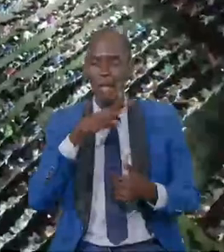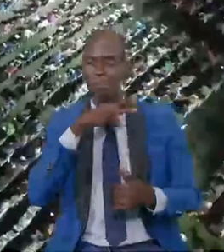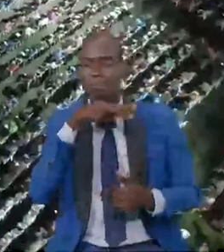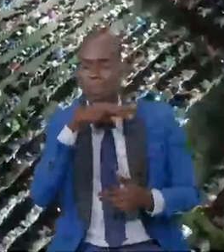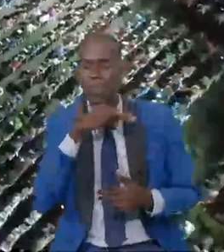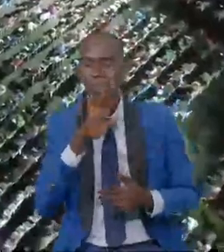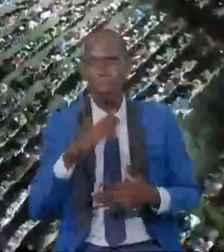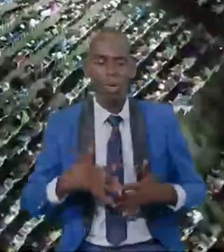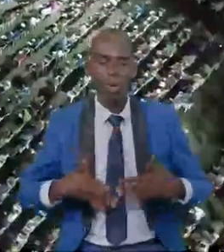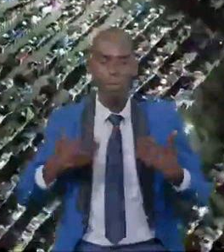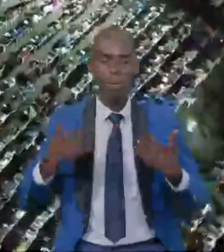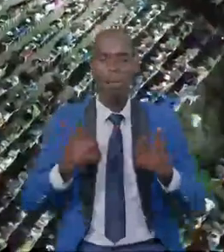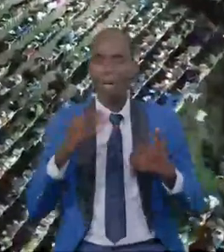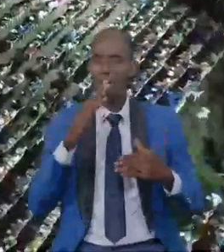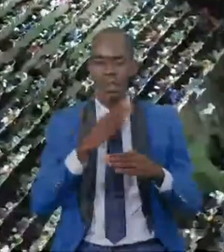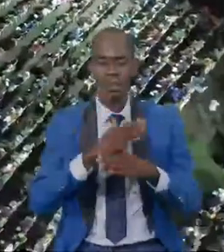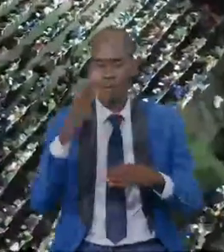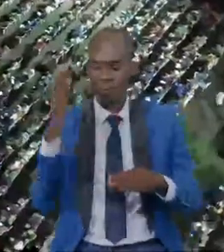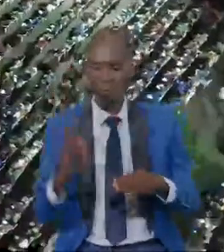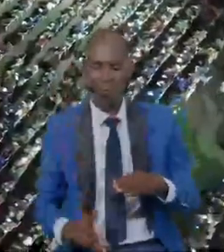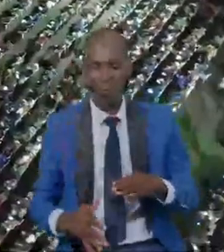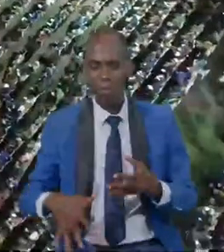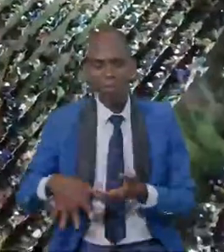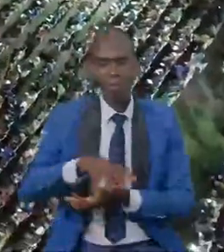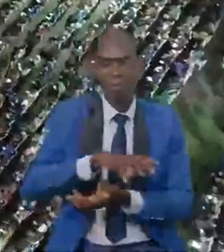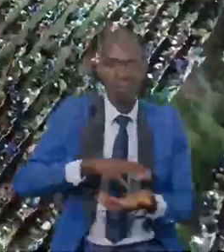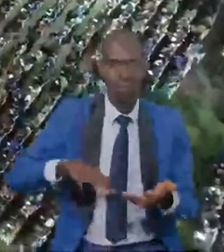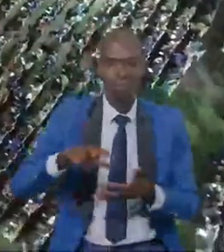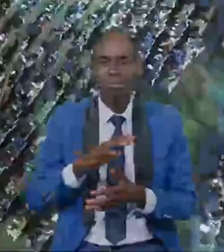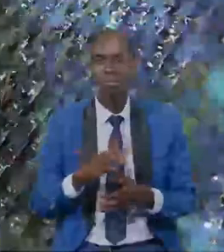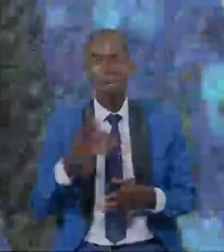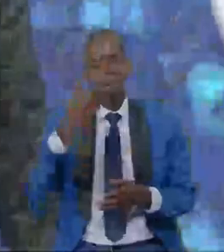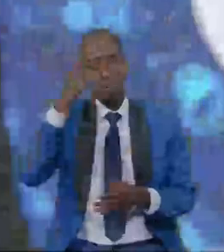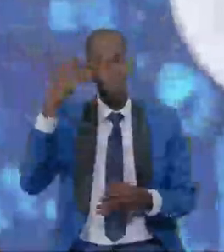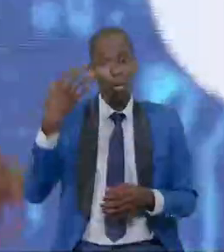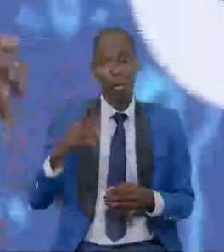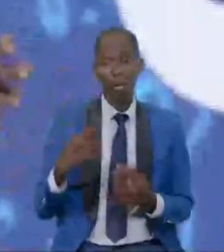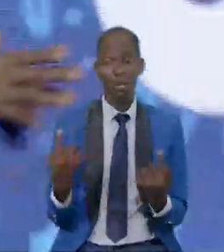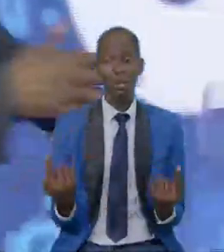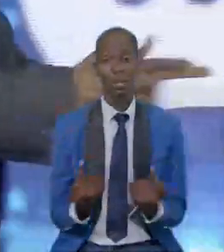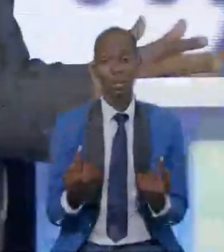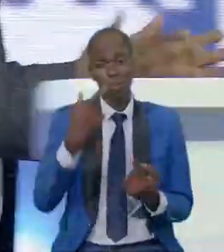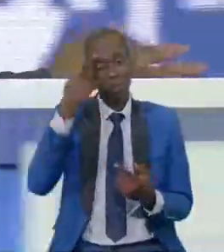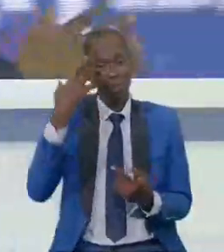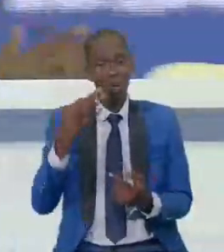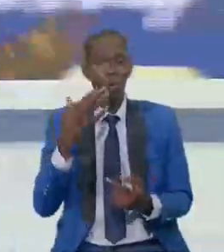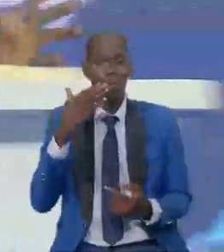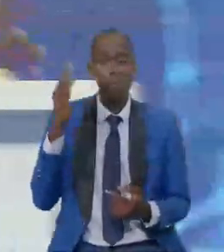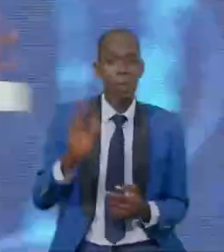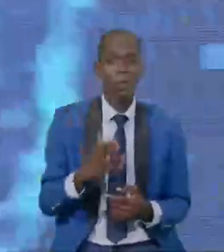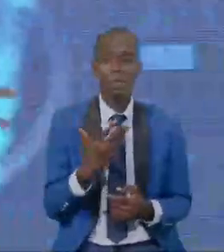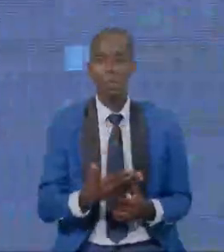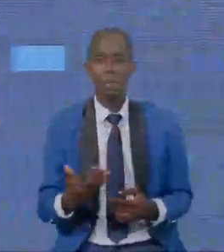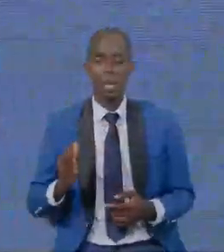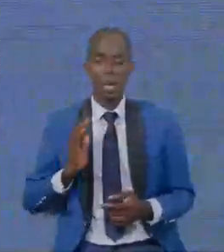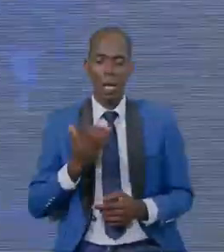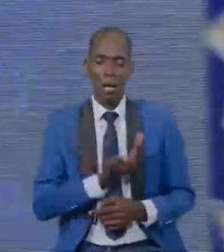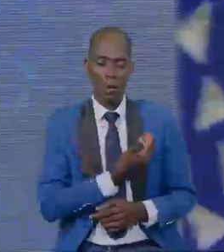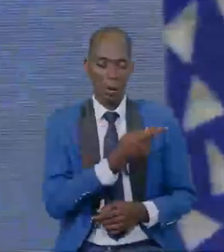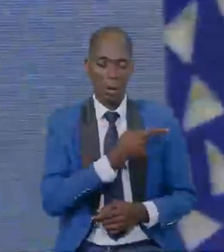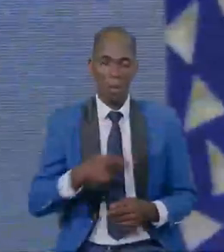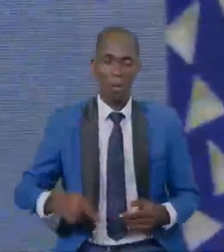had been totally deformed because of sin, because of evil, our Prince has